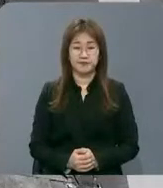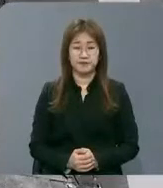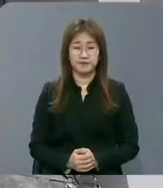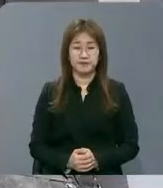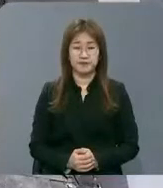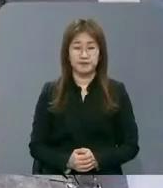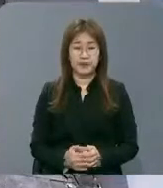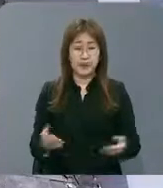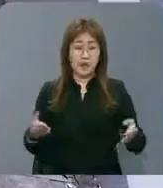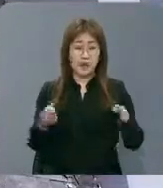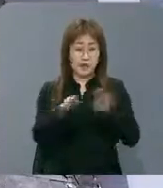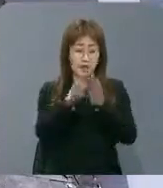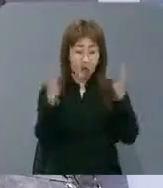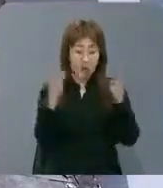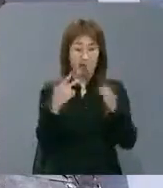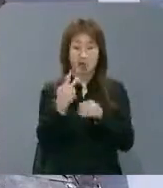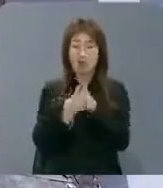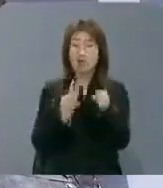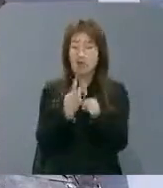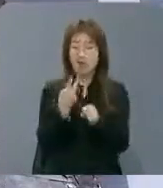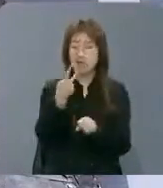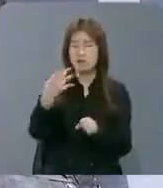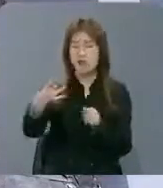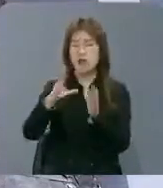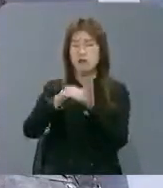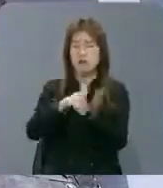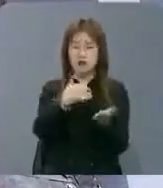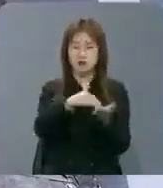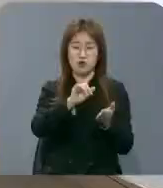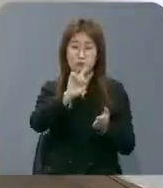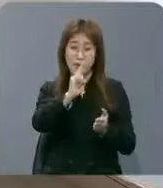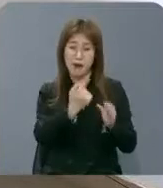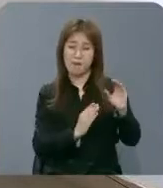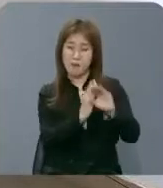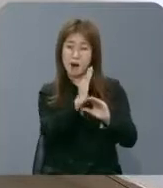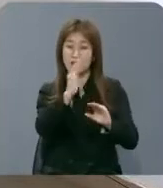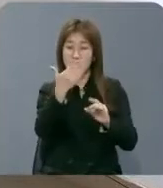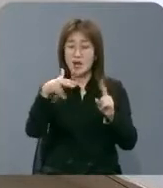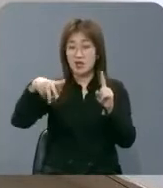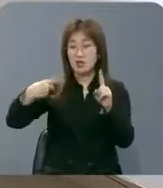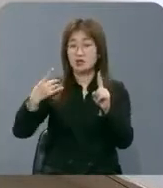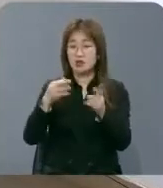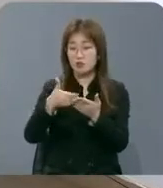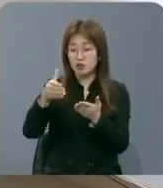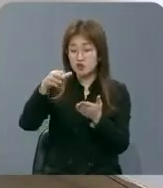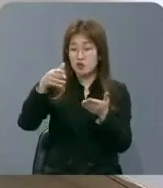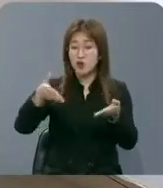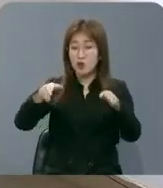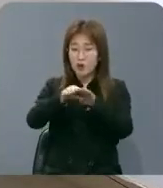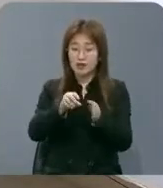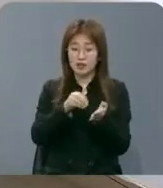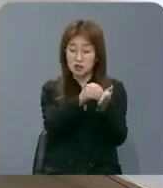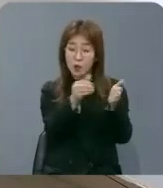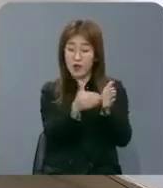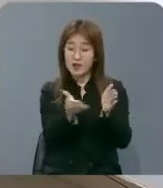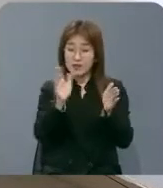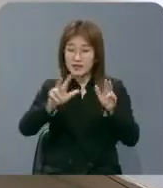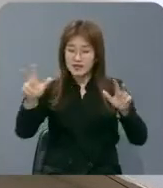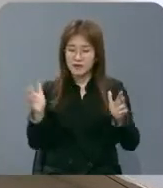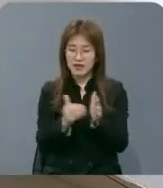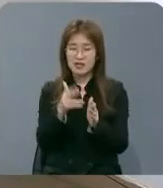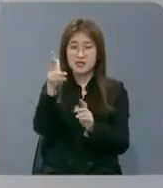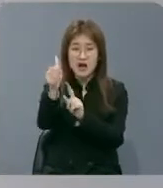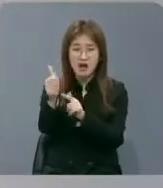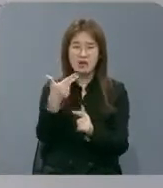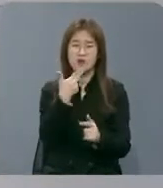개관 2년 말임 2003년 고유 작품수 100점을 넘기면서 1종 미술관 으로 등록돼 찜한 지금껏 미술관